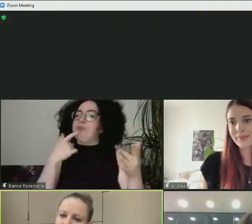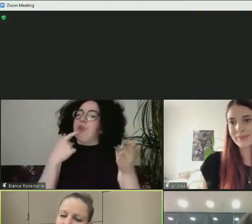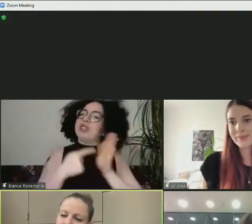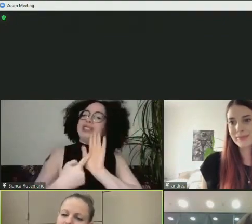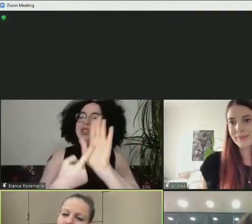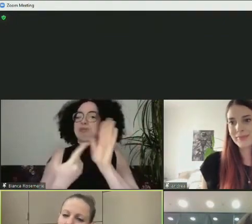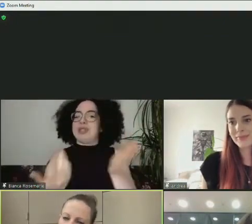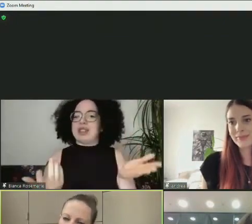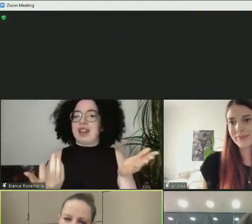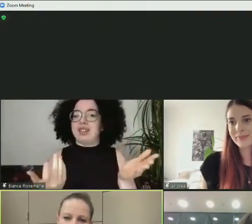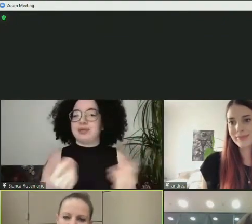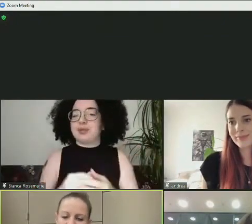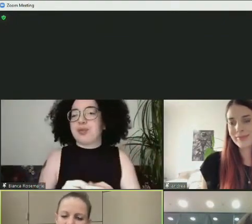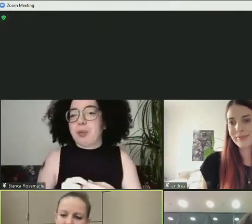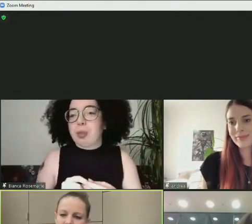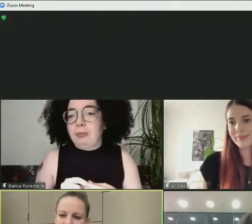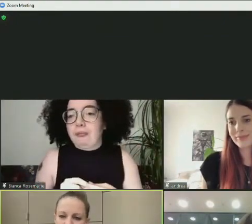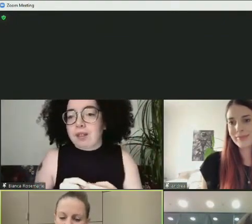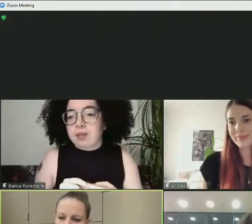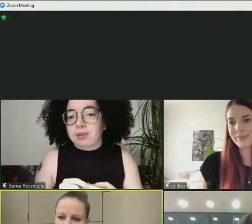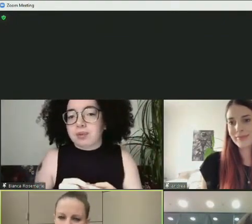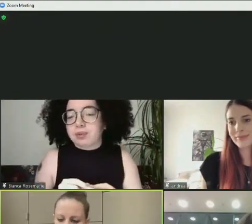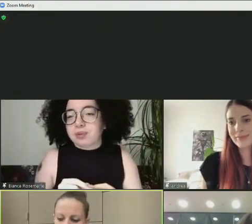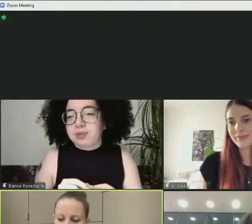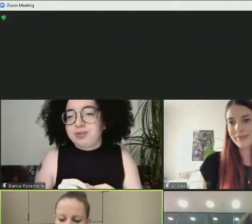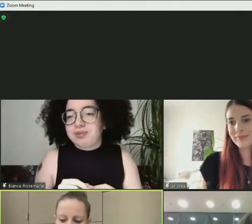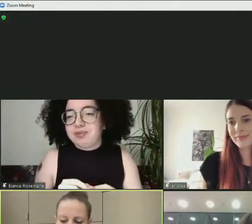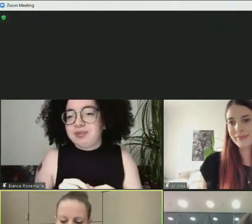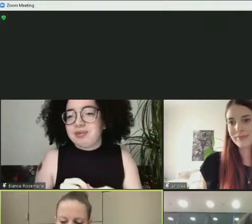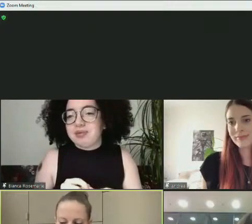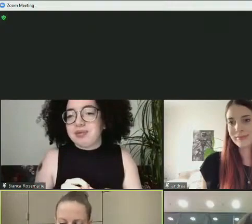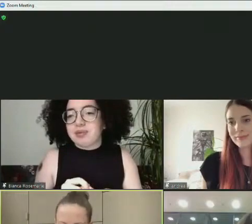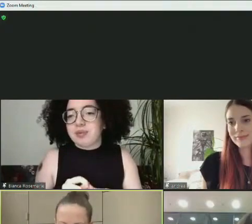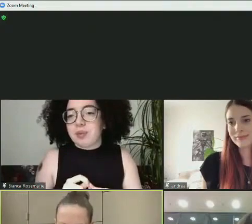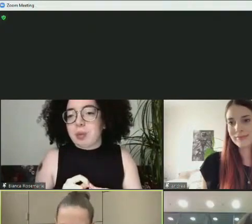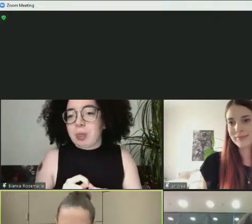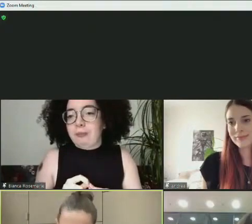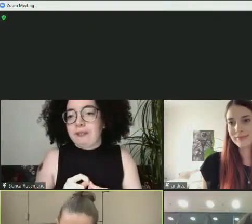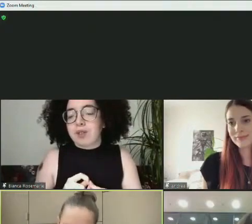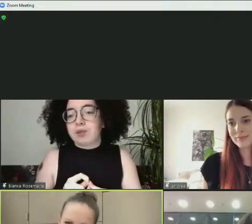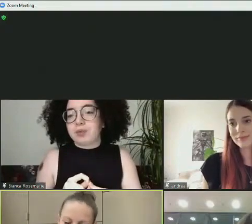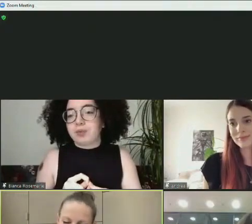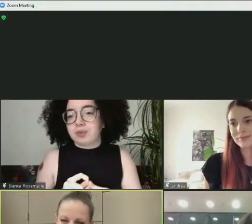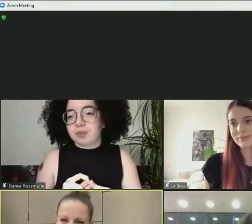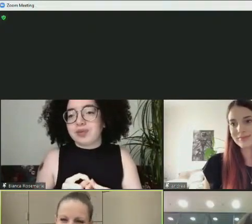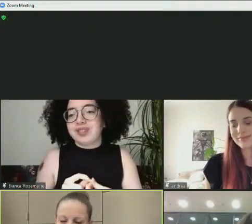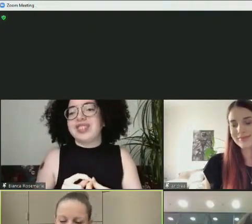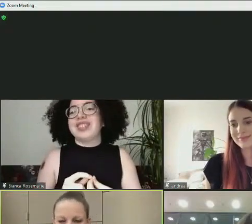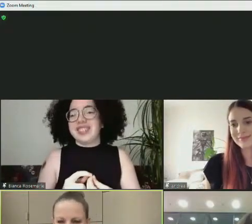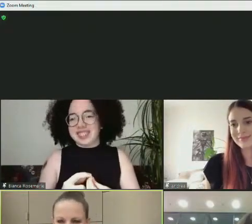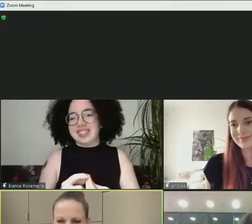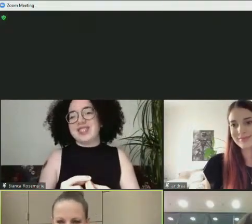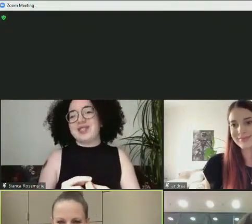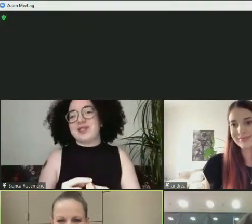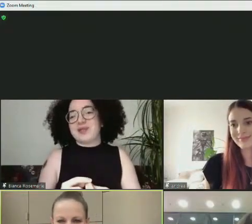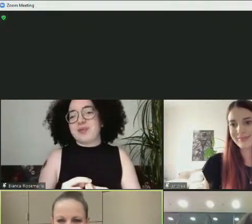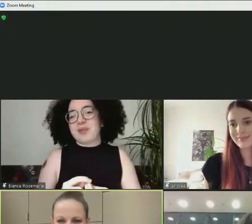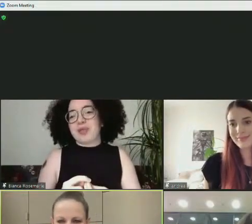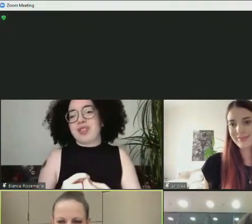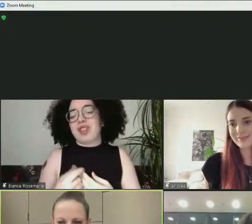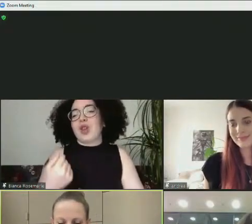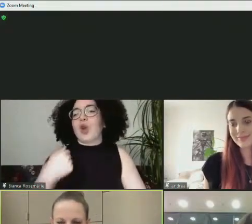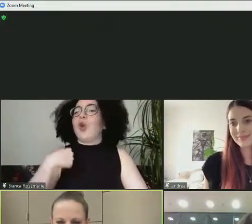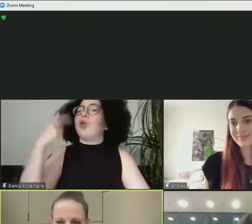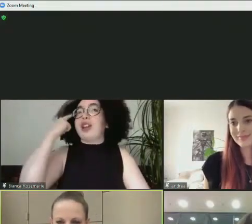Die Fotos zeigen einfach Menschen mit Vitiligo. Und genau, ich glaube, das ist